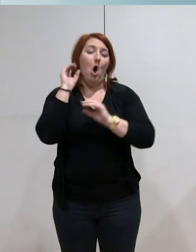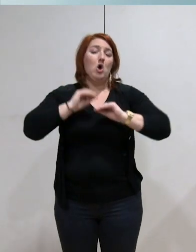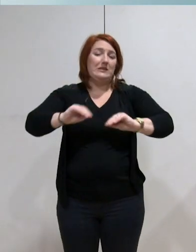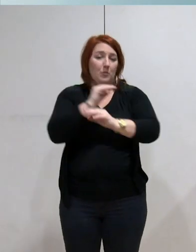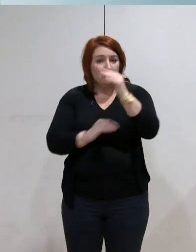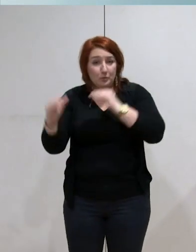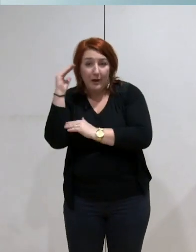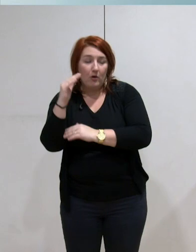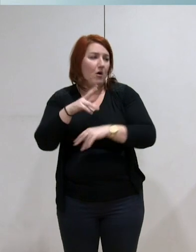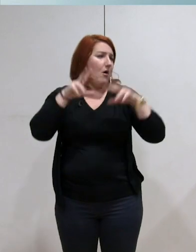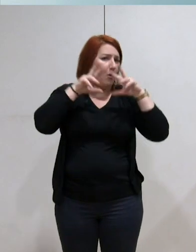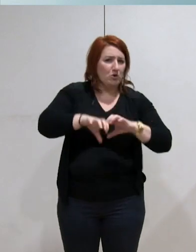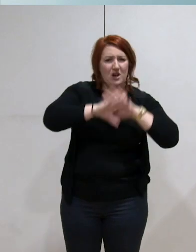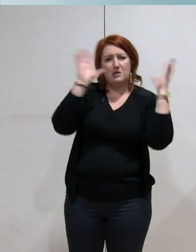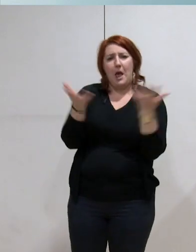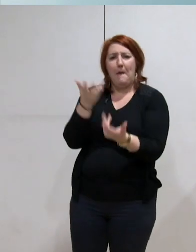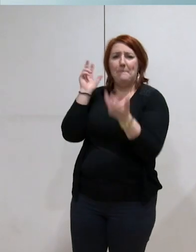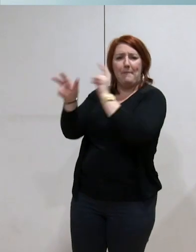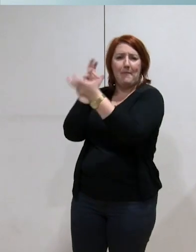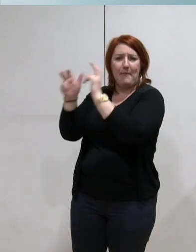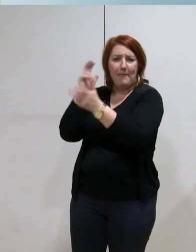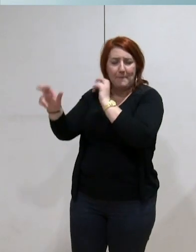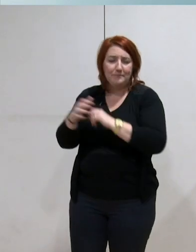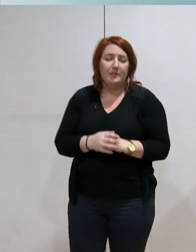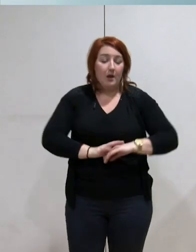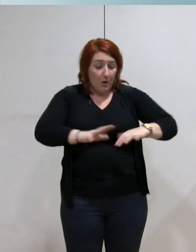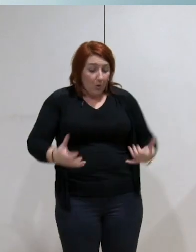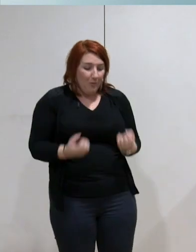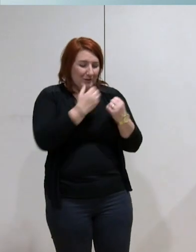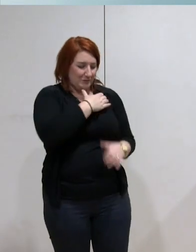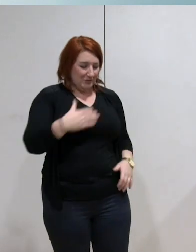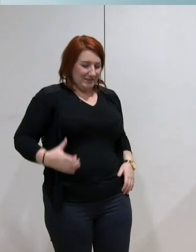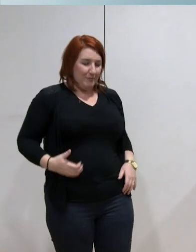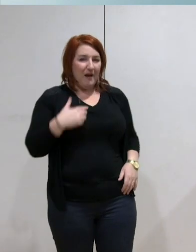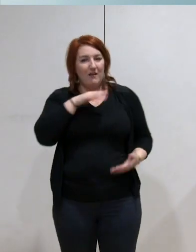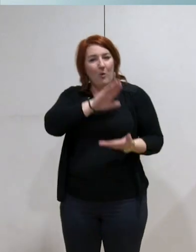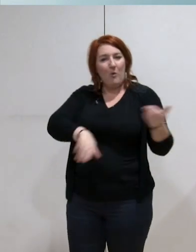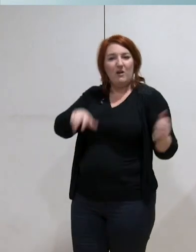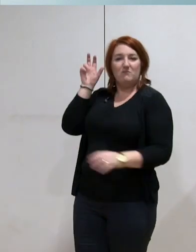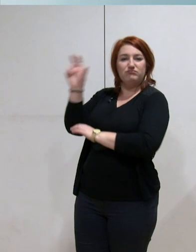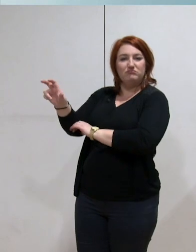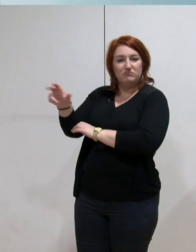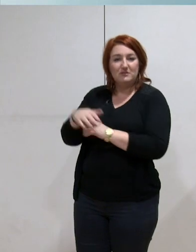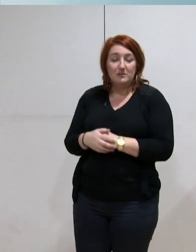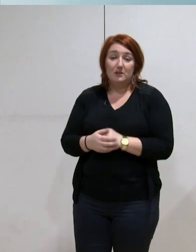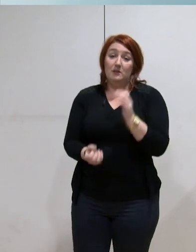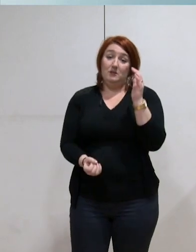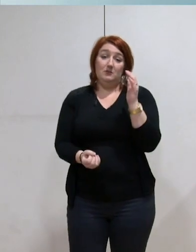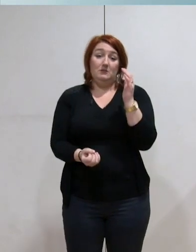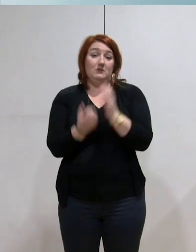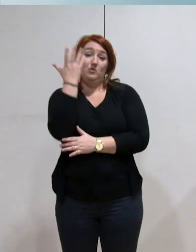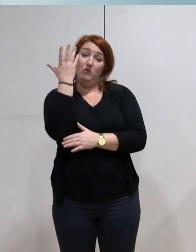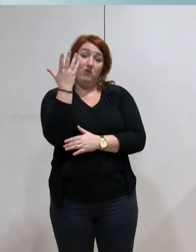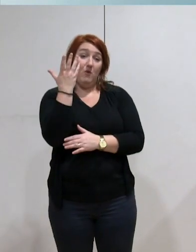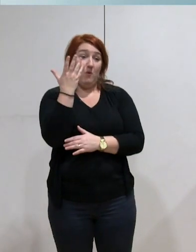je le redis qu'une trans qu'une compétence municipale est transférée à la métropole cela vient redessiner le périmètre d'intervention de la